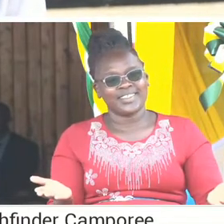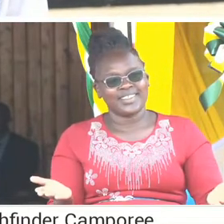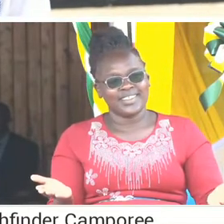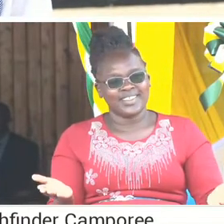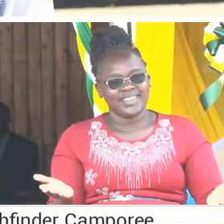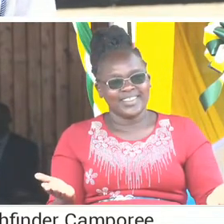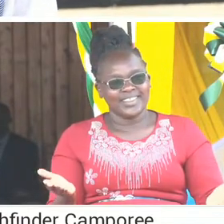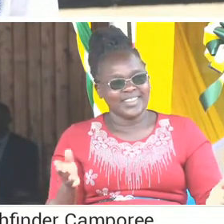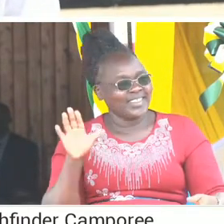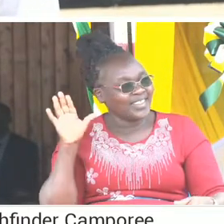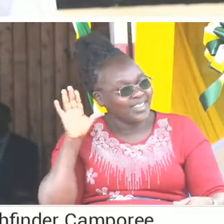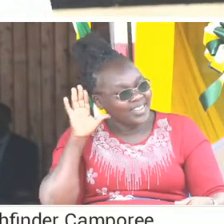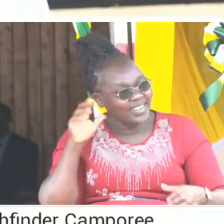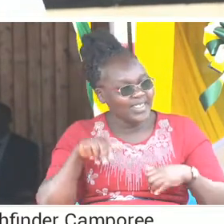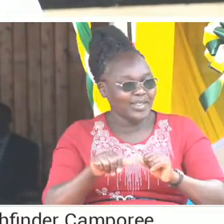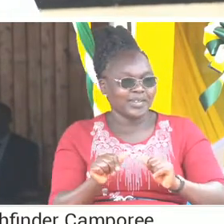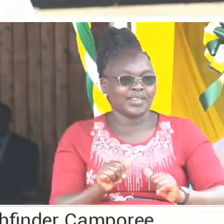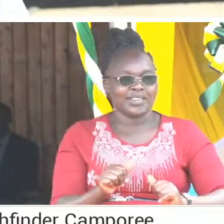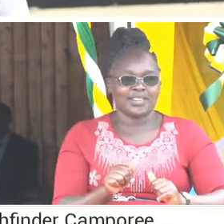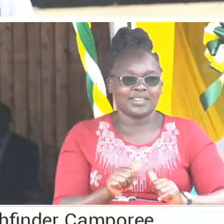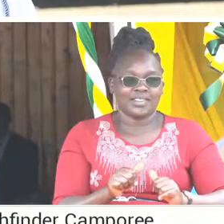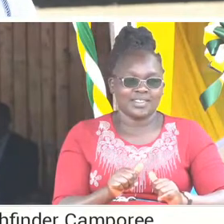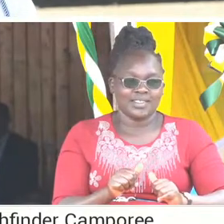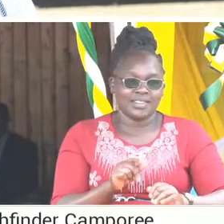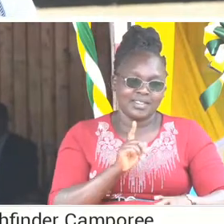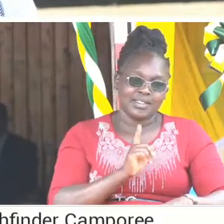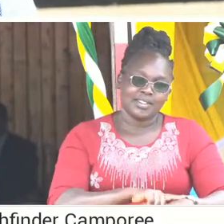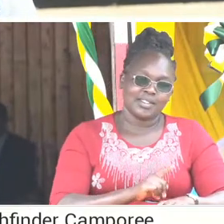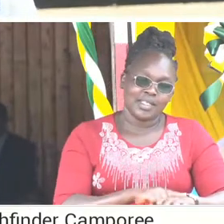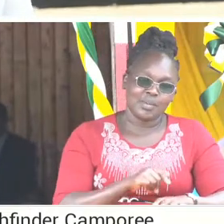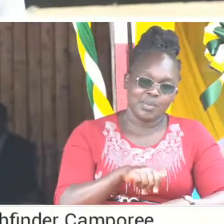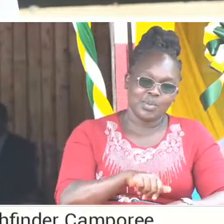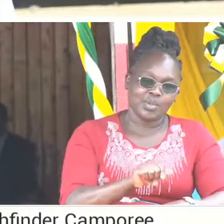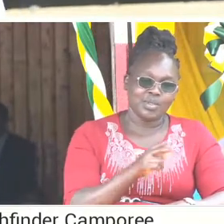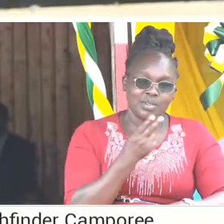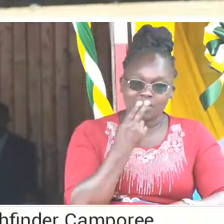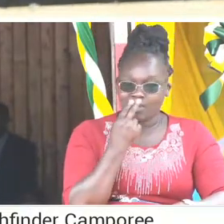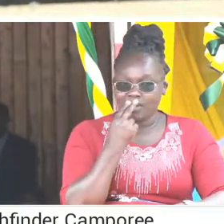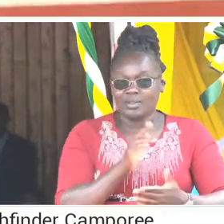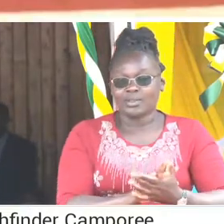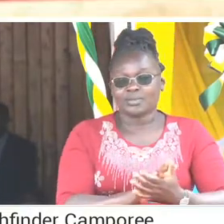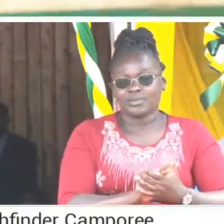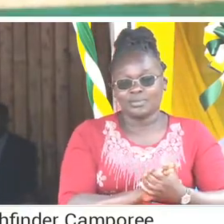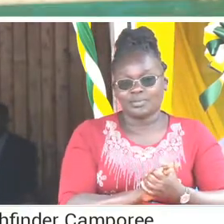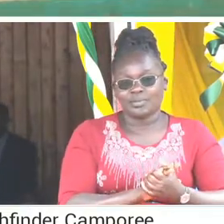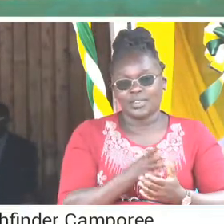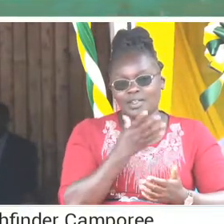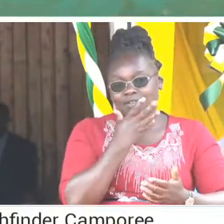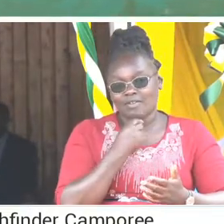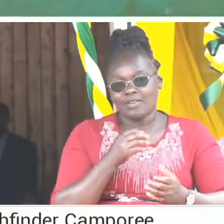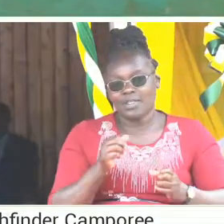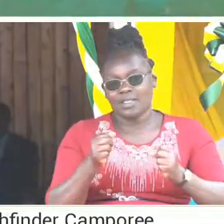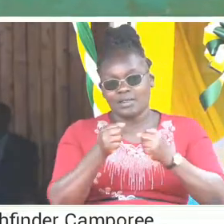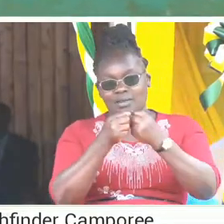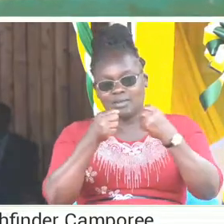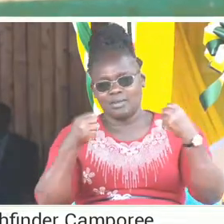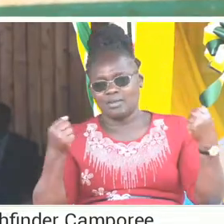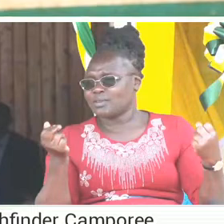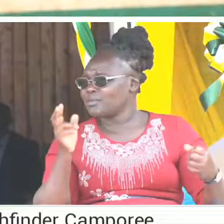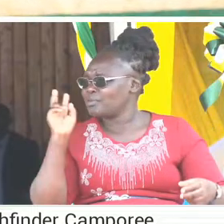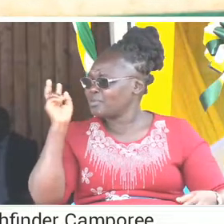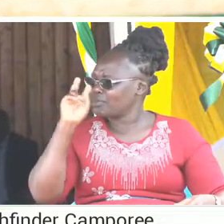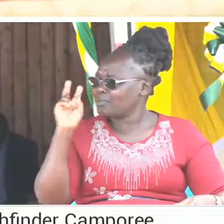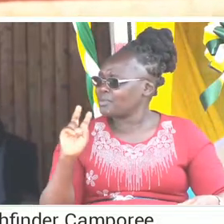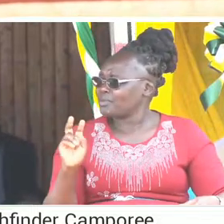still listening? Akiwa ananusa nusa bado, baba akafungua curtain. Yadirisha angalie maeneo